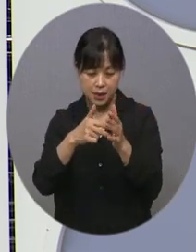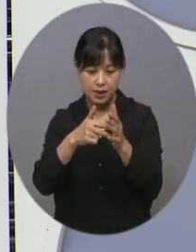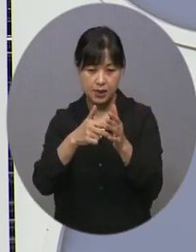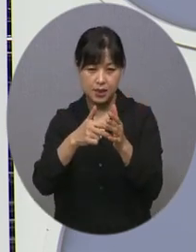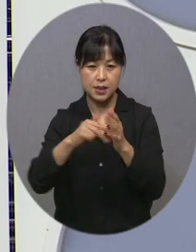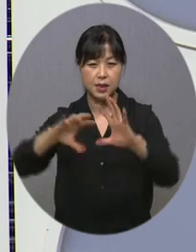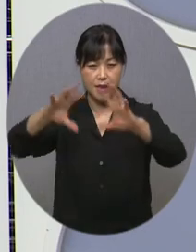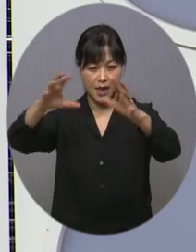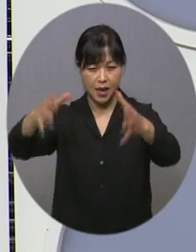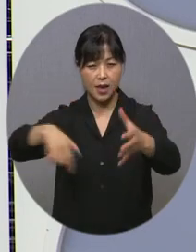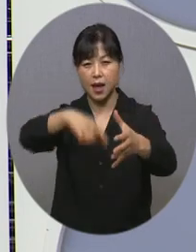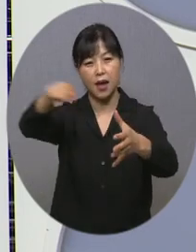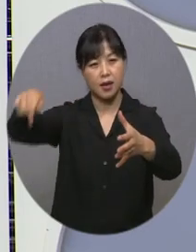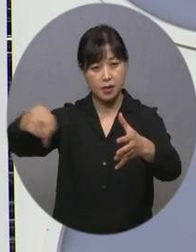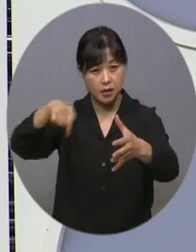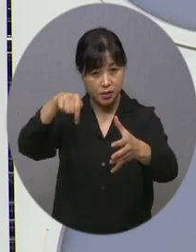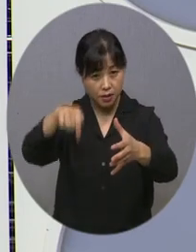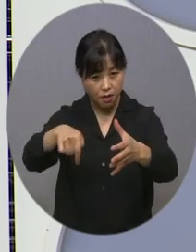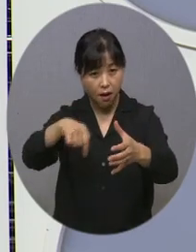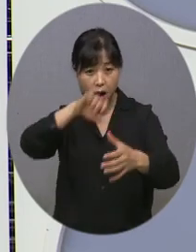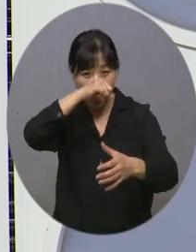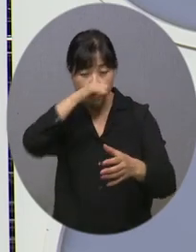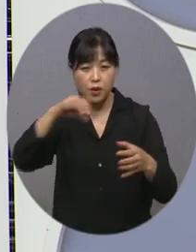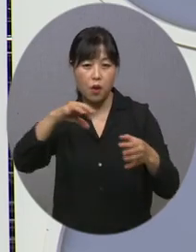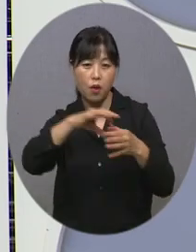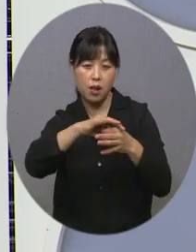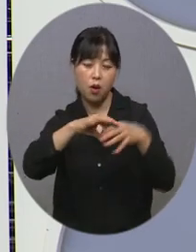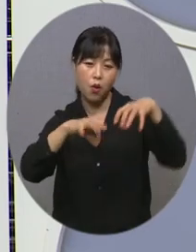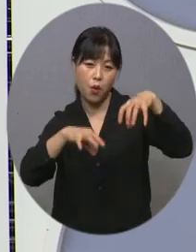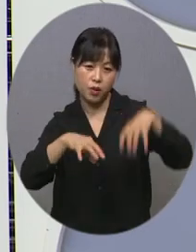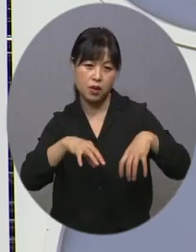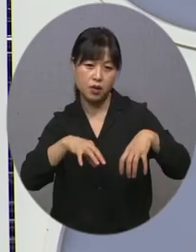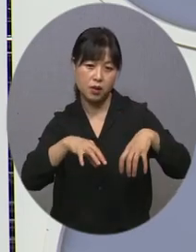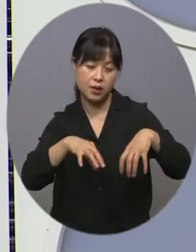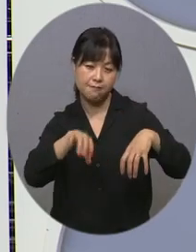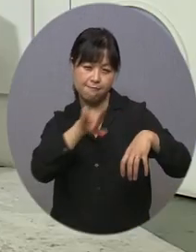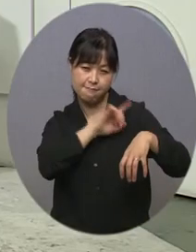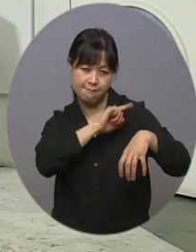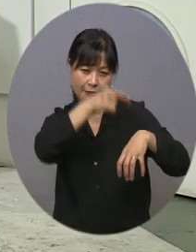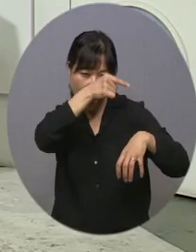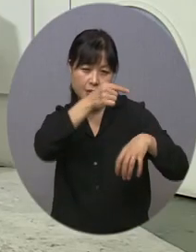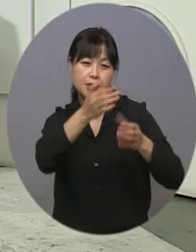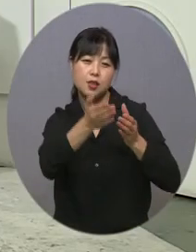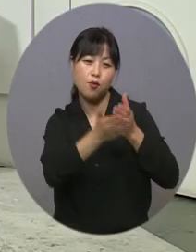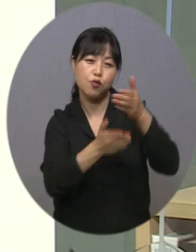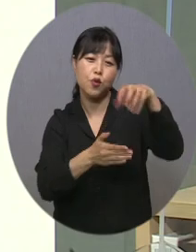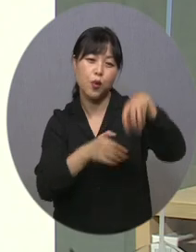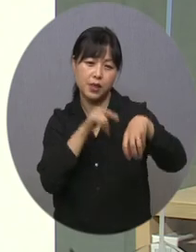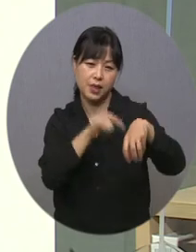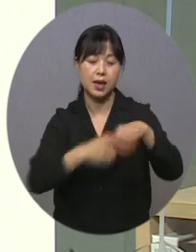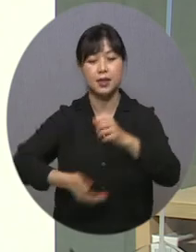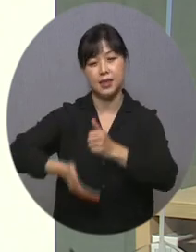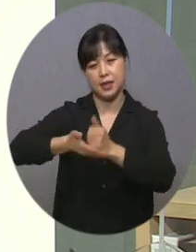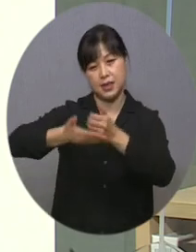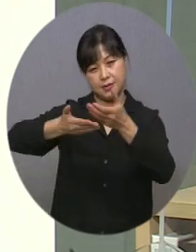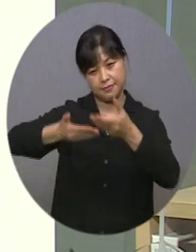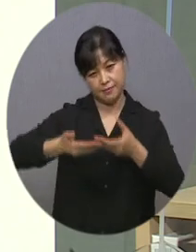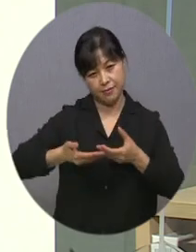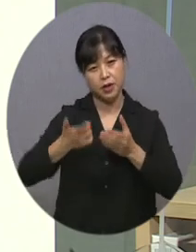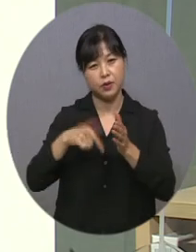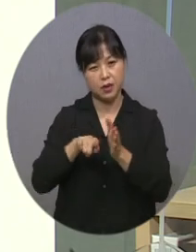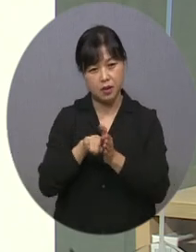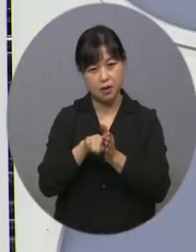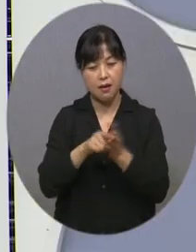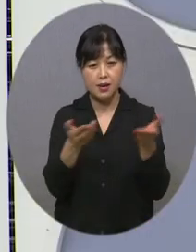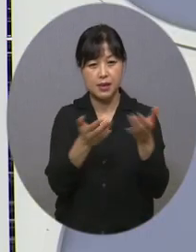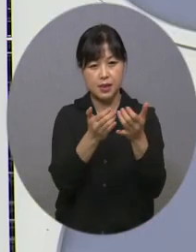전 세계적으로 아프리카와 관련된 기관으로서는 당대 최고의 전문 기관이다 이런 평이 나올 수 있도록 저희가